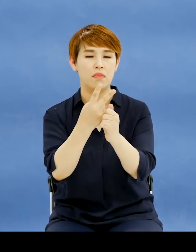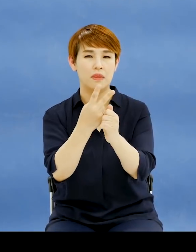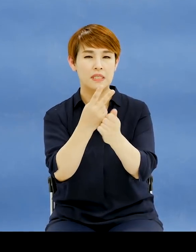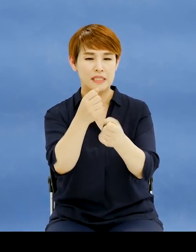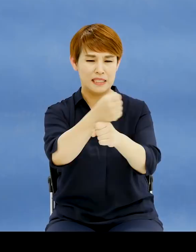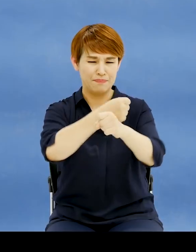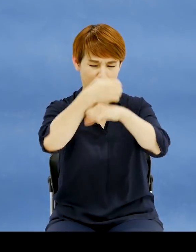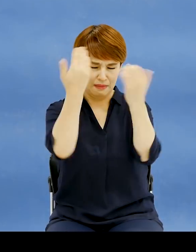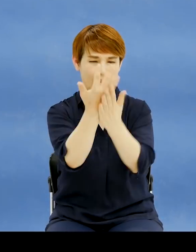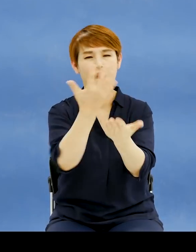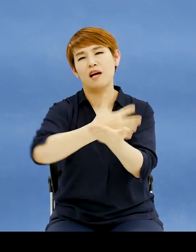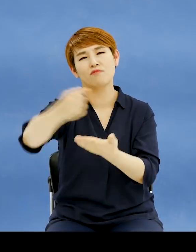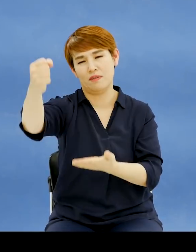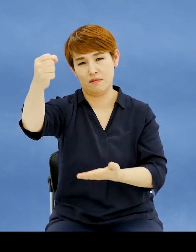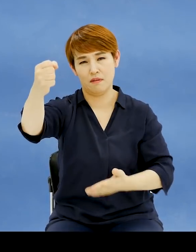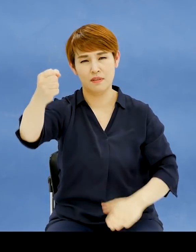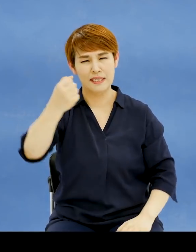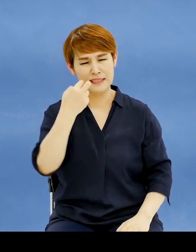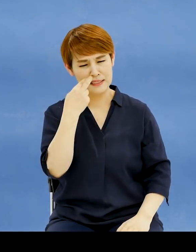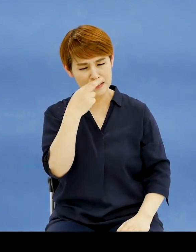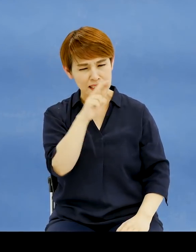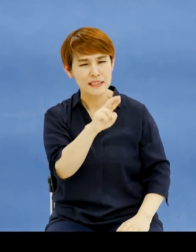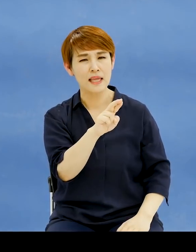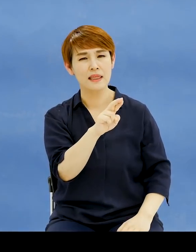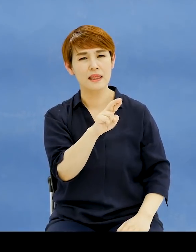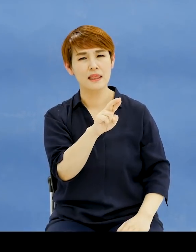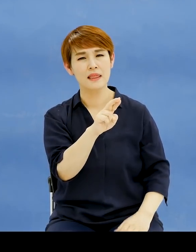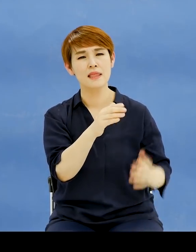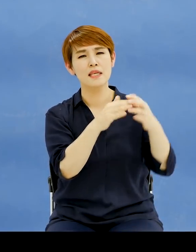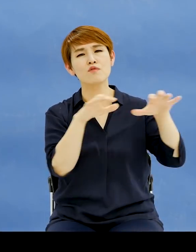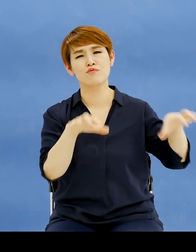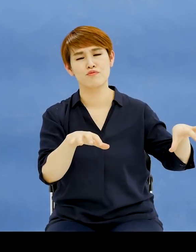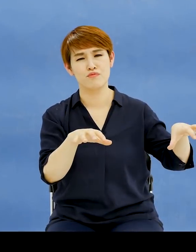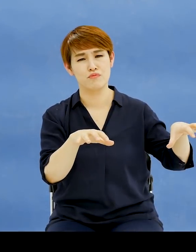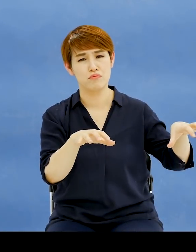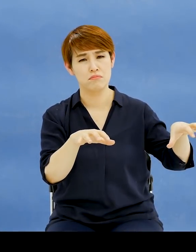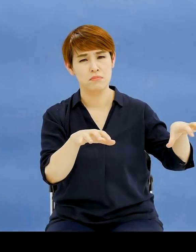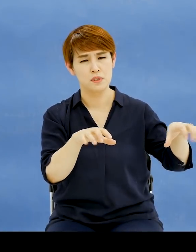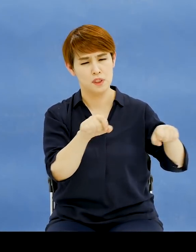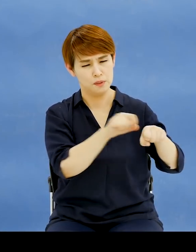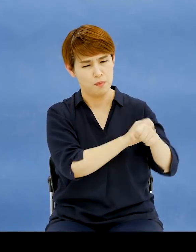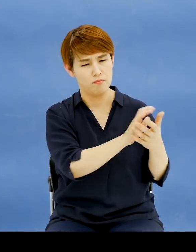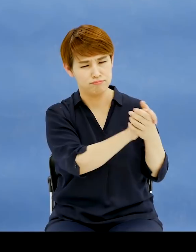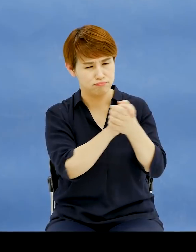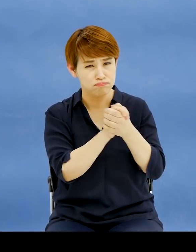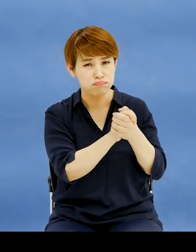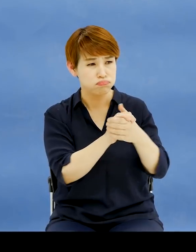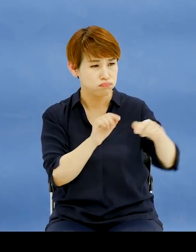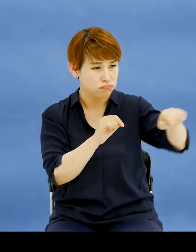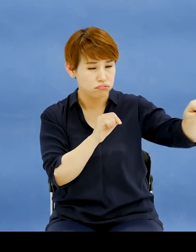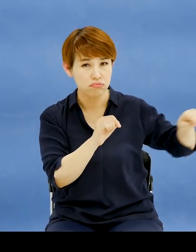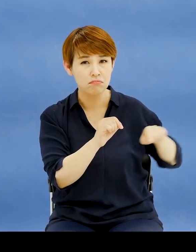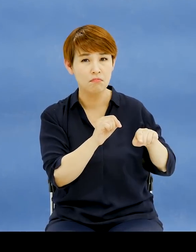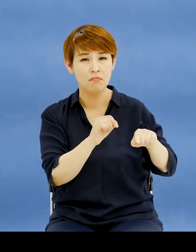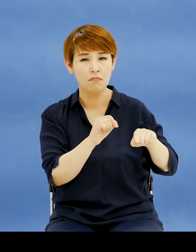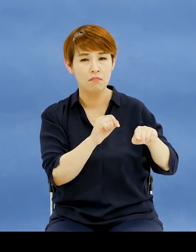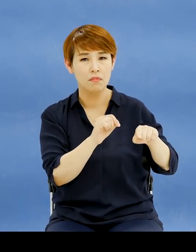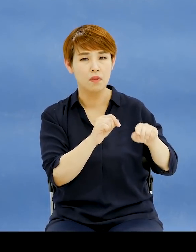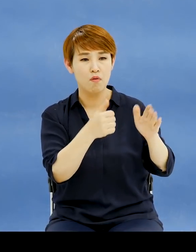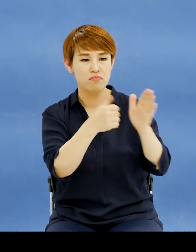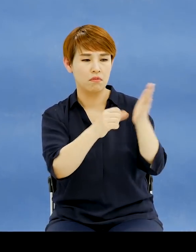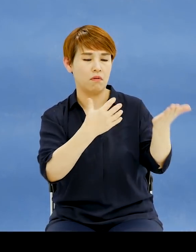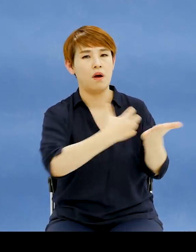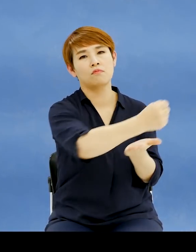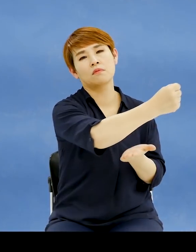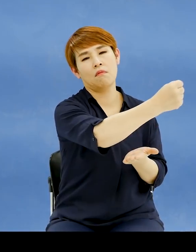다 가져갔거든요. 근데 저희랑 굉장히 친한 집이에요. 예. 그리고 저희랑 각별한 사이였는데 그렇게 하니까